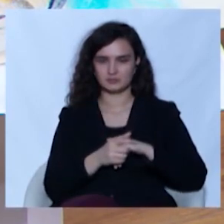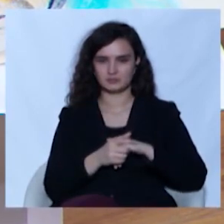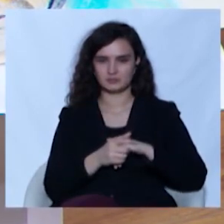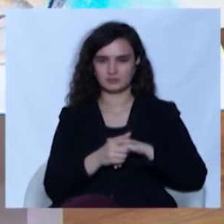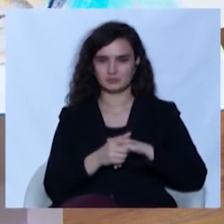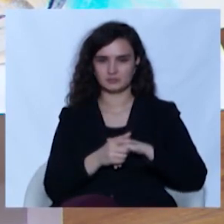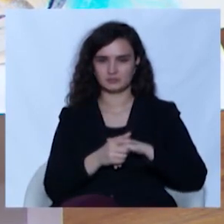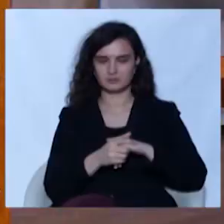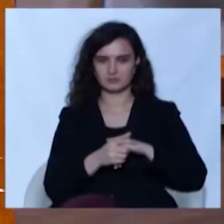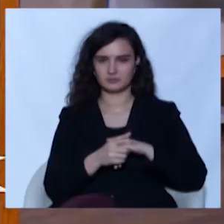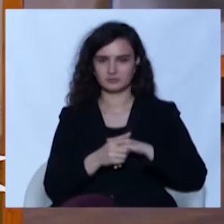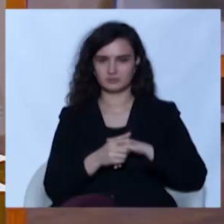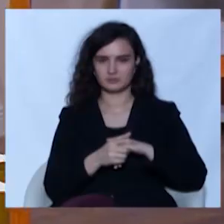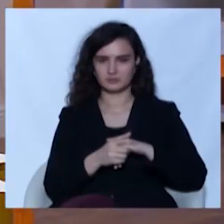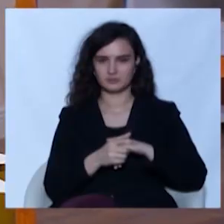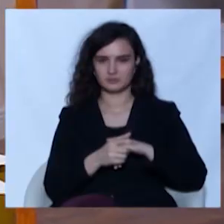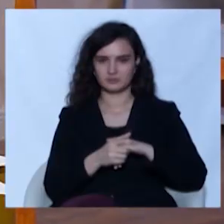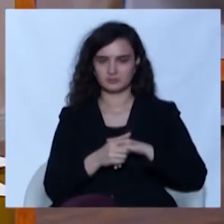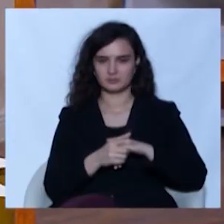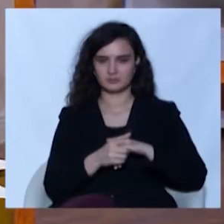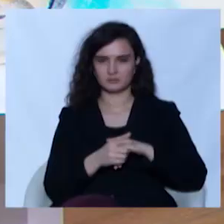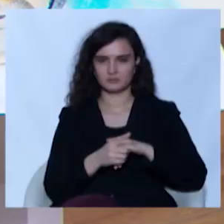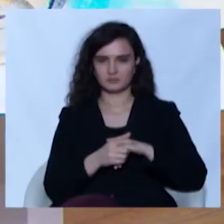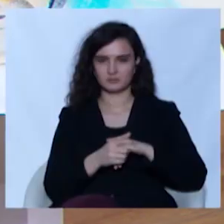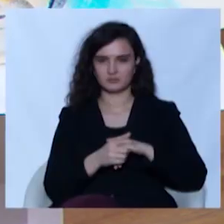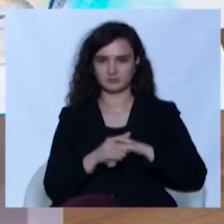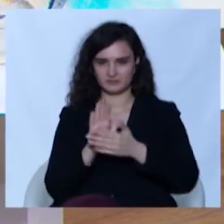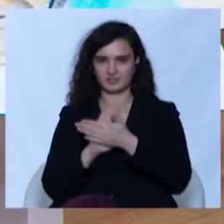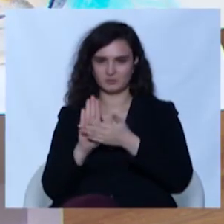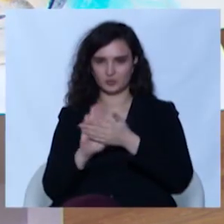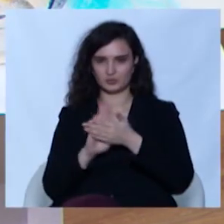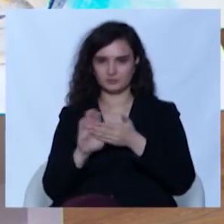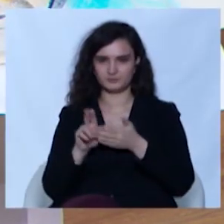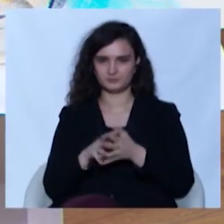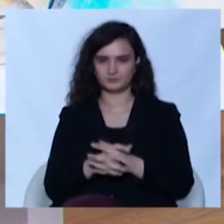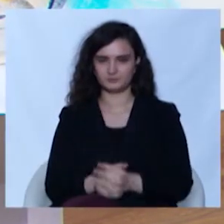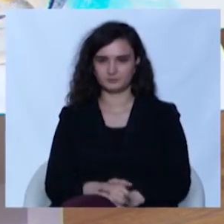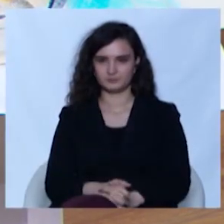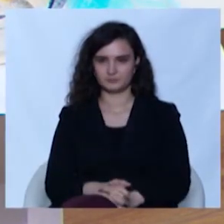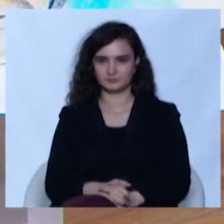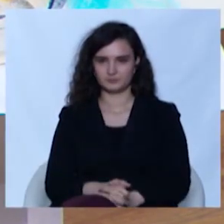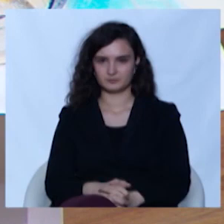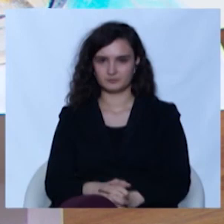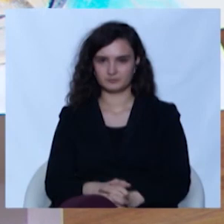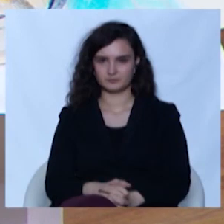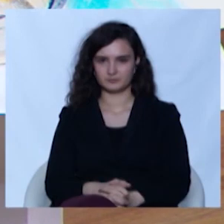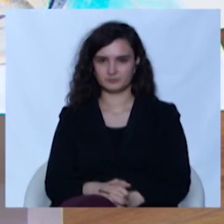бодиш. Хлаве гавц миндаут. А ясе.